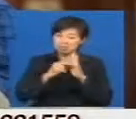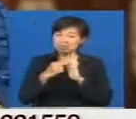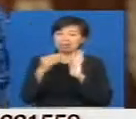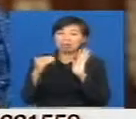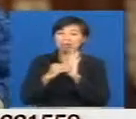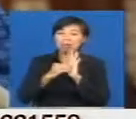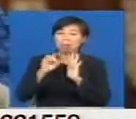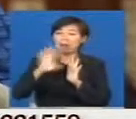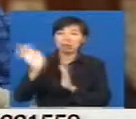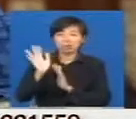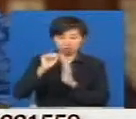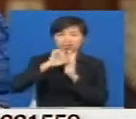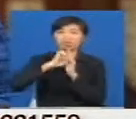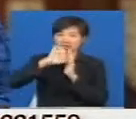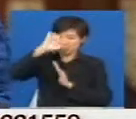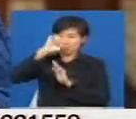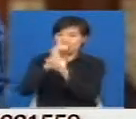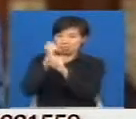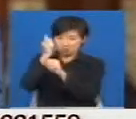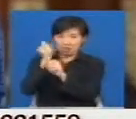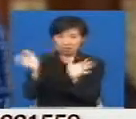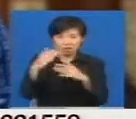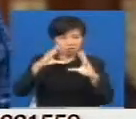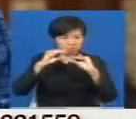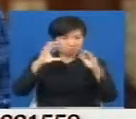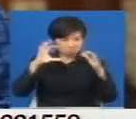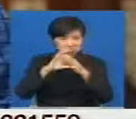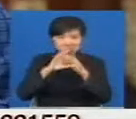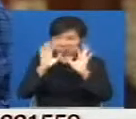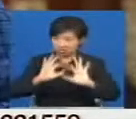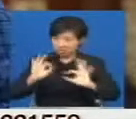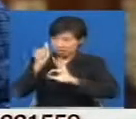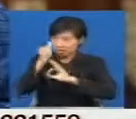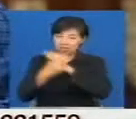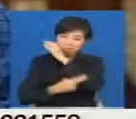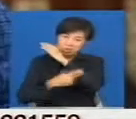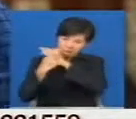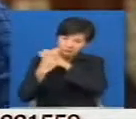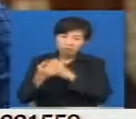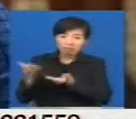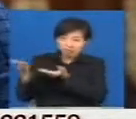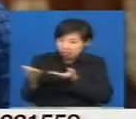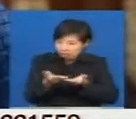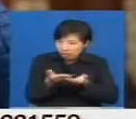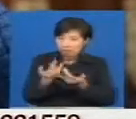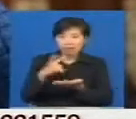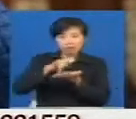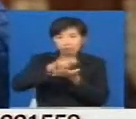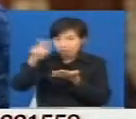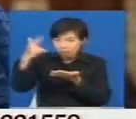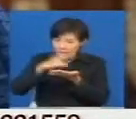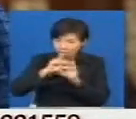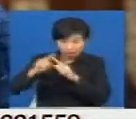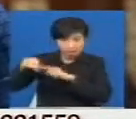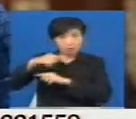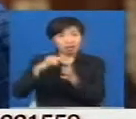ก็มีศูนย์ประชุมระดับภูมิภาคอยู่ที่นี่ไม่ว่าจะเป็นโรงแรมไม่ว่าจะเป็นการต้อนรับการเดินทางก็สะดวกอย่างที่ท่านต่อได้บอกเช่นกัน